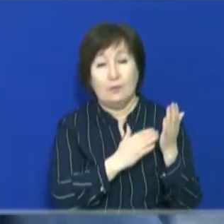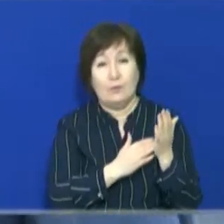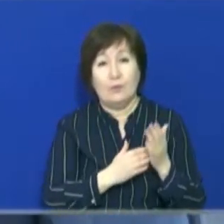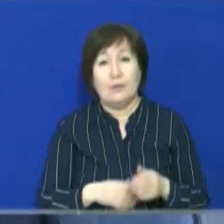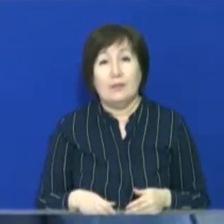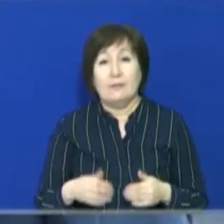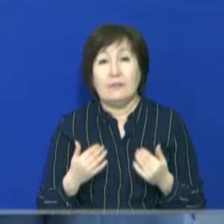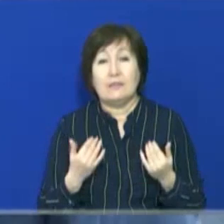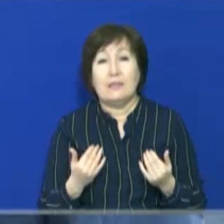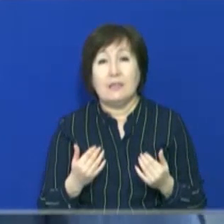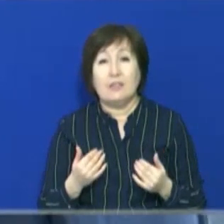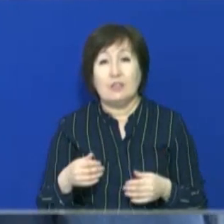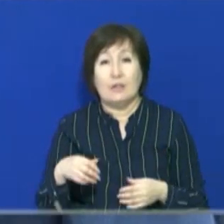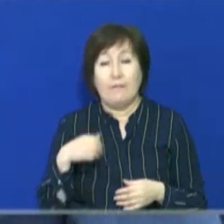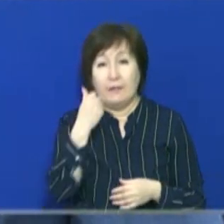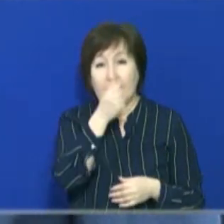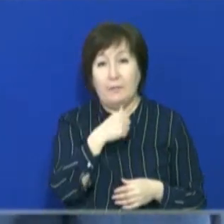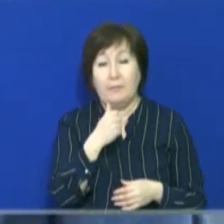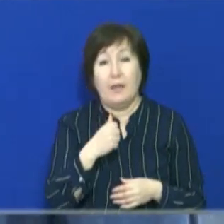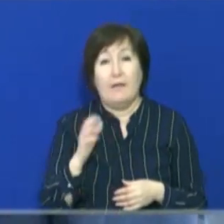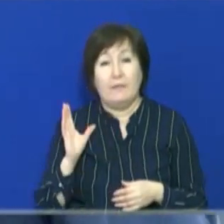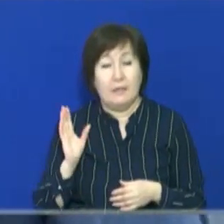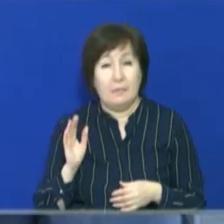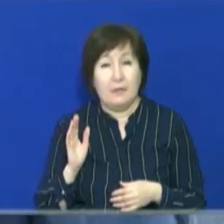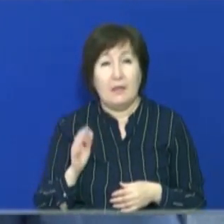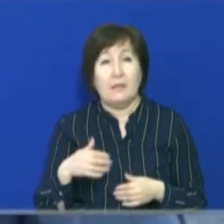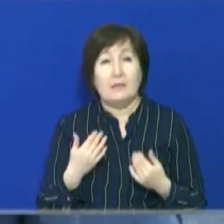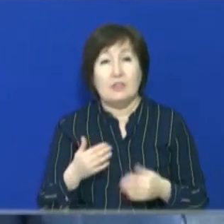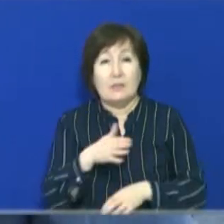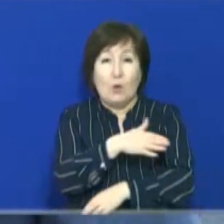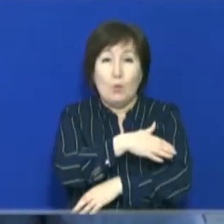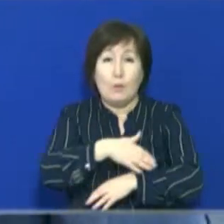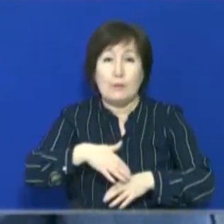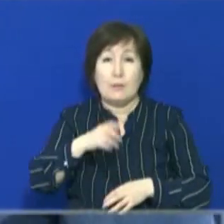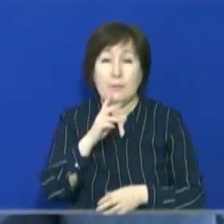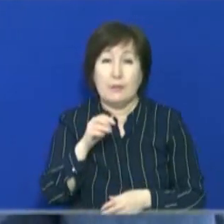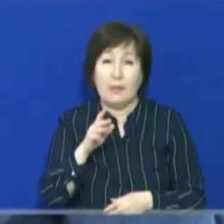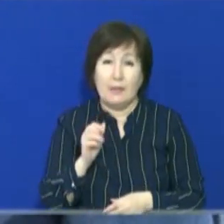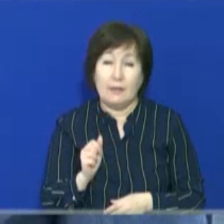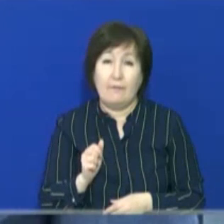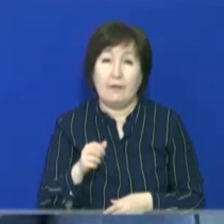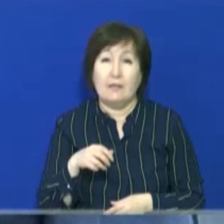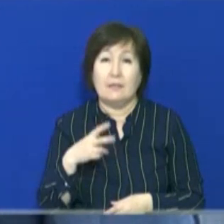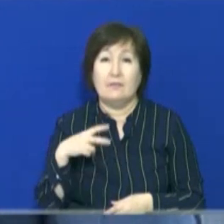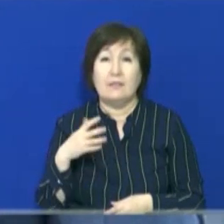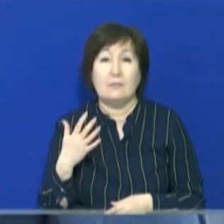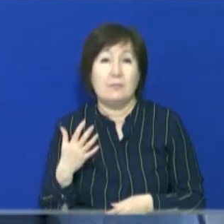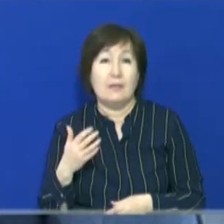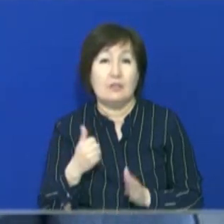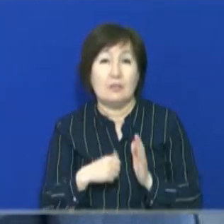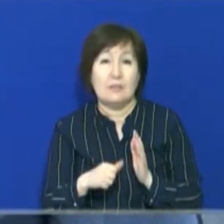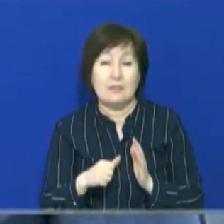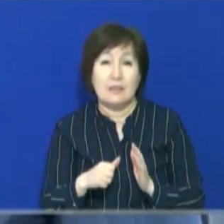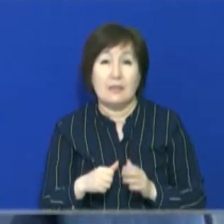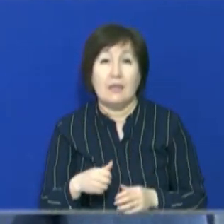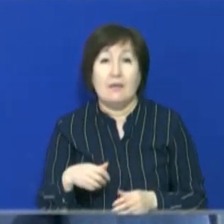В настоящее время мы делаем грейдирование на улице Бегалина. Первый слой – щебень, фракция 25-60, второй слой – гравий. Сегодня